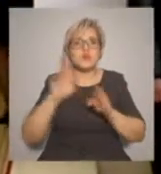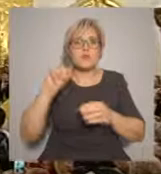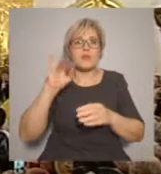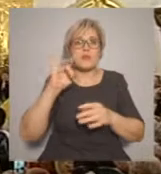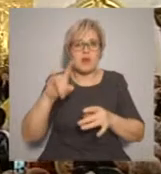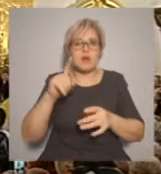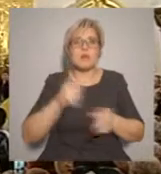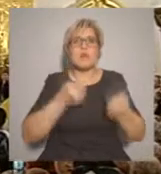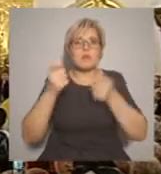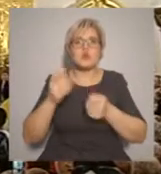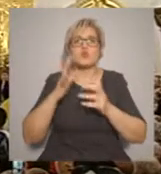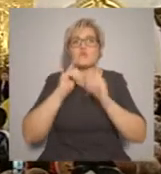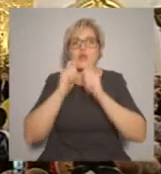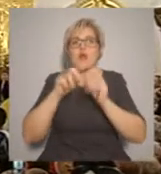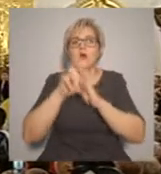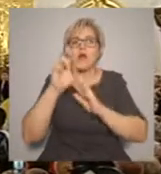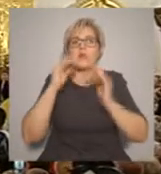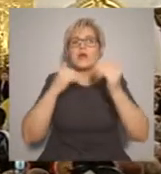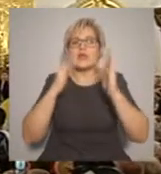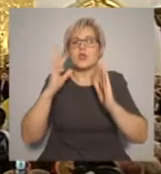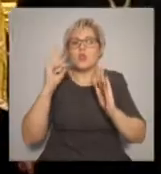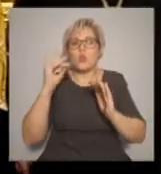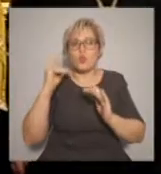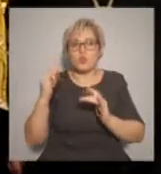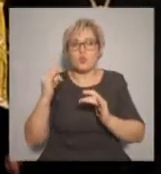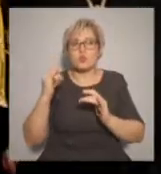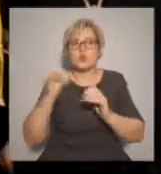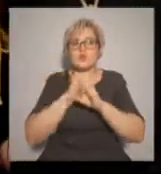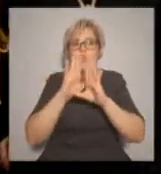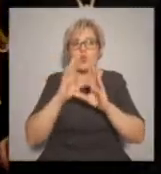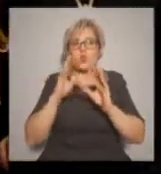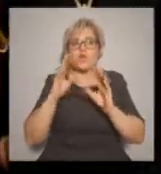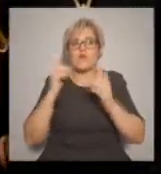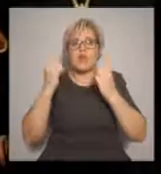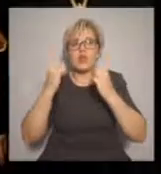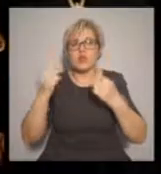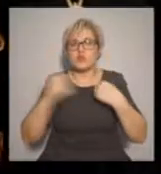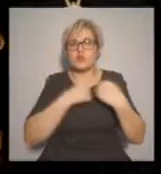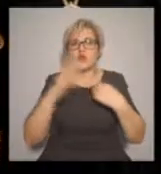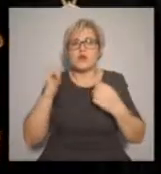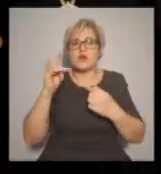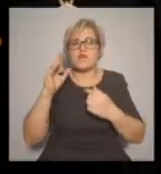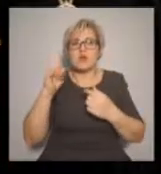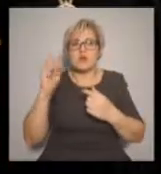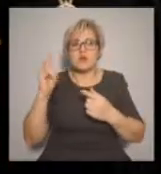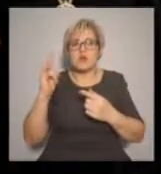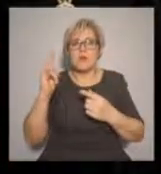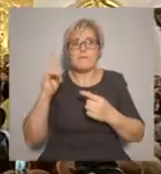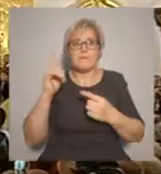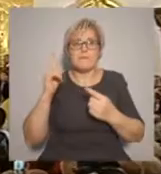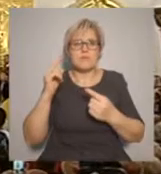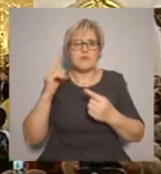сильным. Также патриарх преподнес в дар храму икону святой великомученицы Варвары, покровительницы всех добывающих полезные